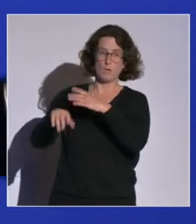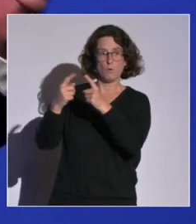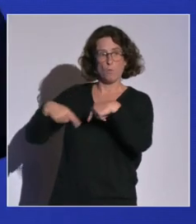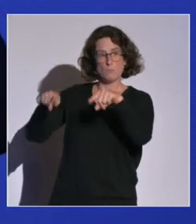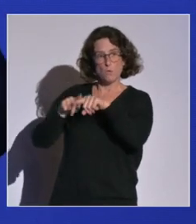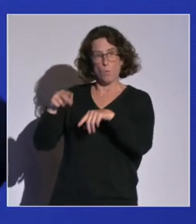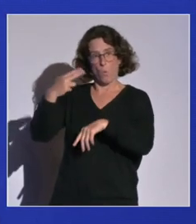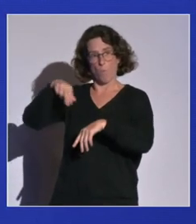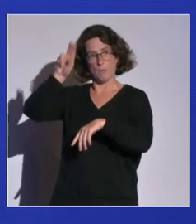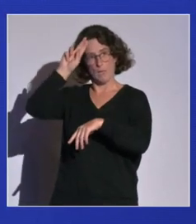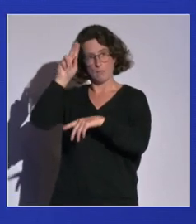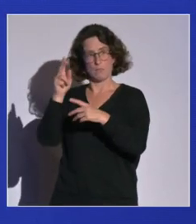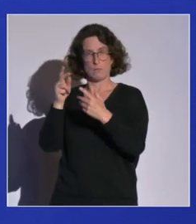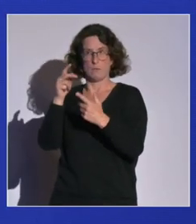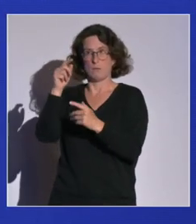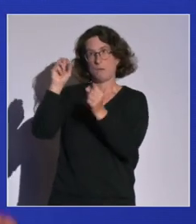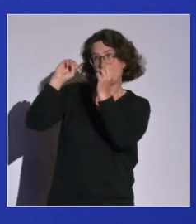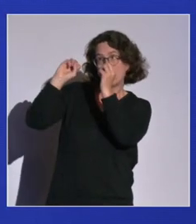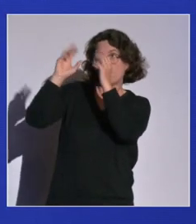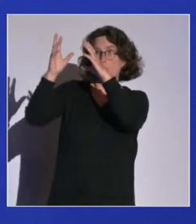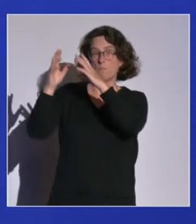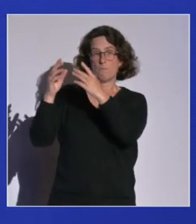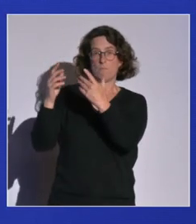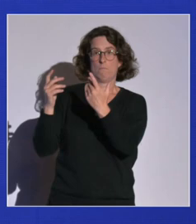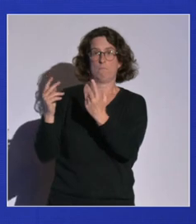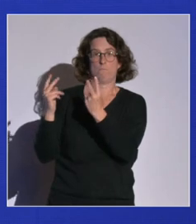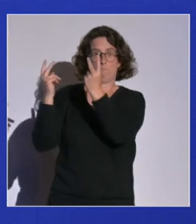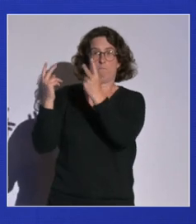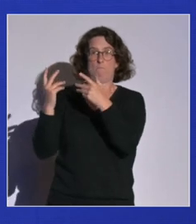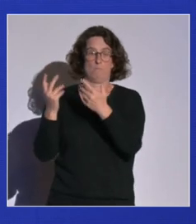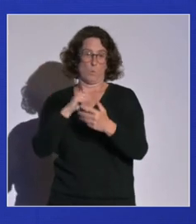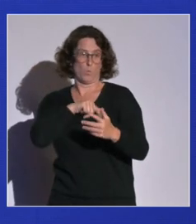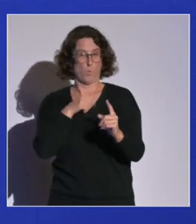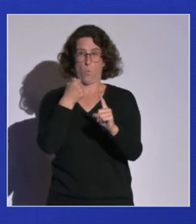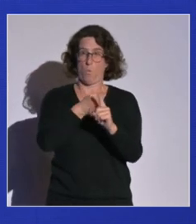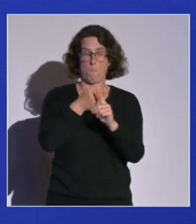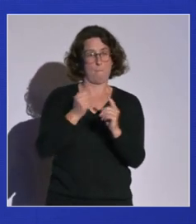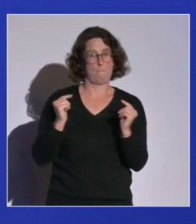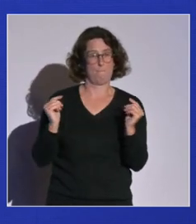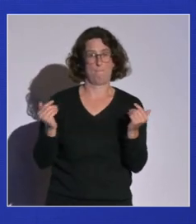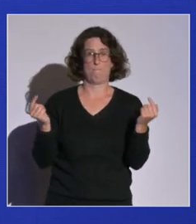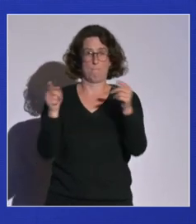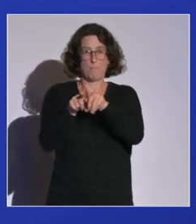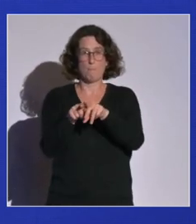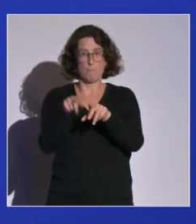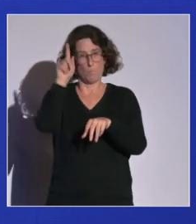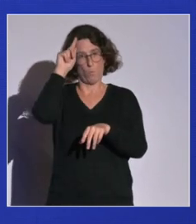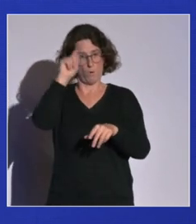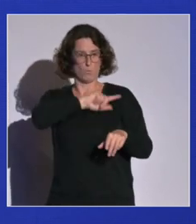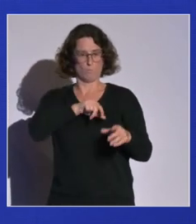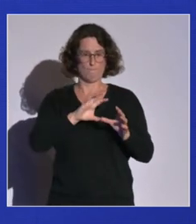Nous menons le même combat. Et ça n'est pas étonnant parce que nous avons cette unité, cette cohérence